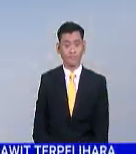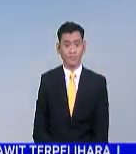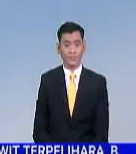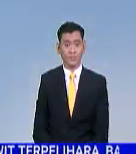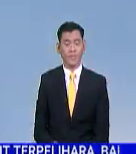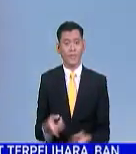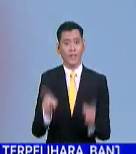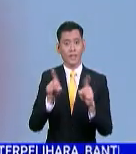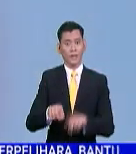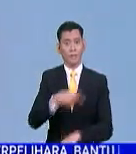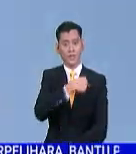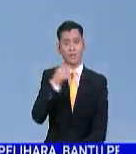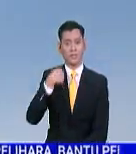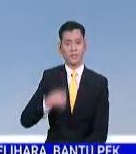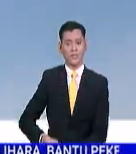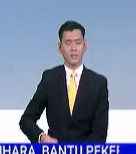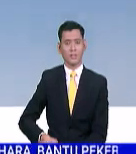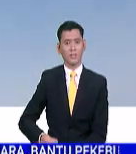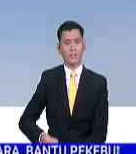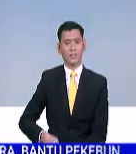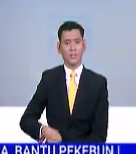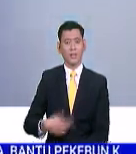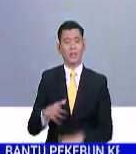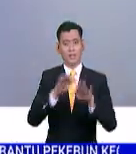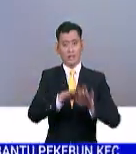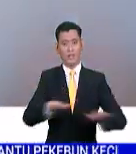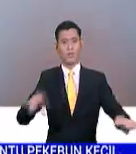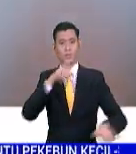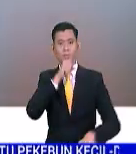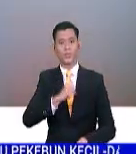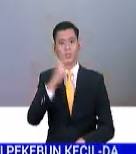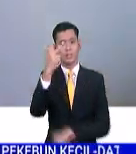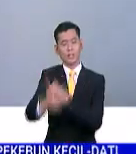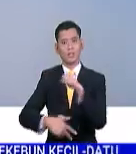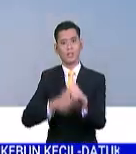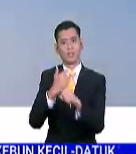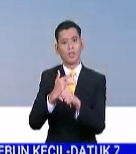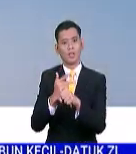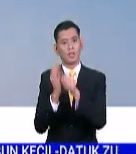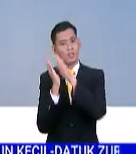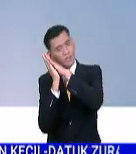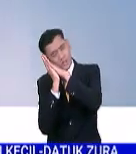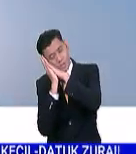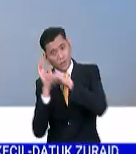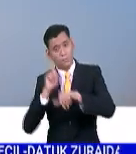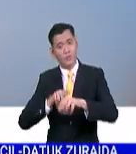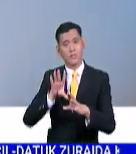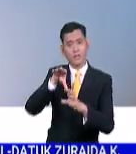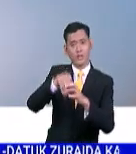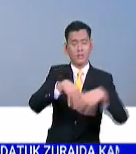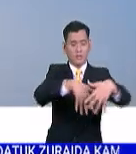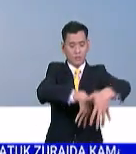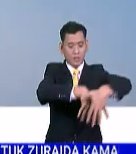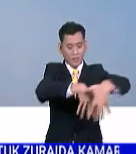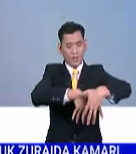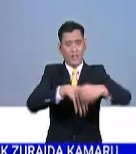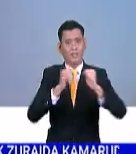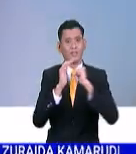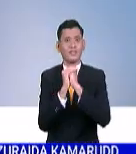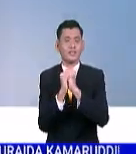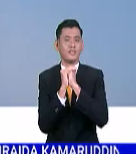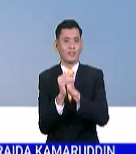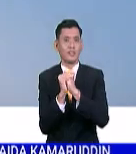Ini pula di China, gelagat seorang kanak-kanak berusia 3 tahun yang tidur ketika menyertai perarakan sempena Tahun Baru